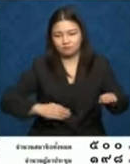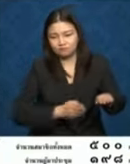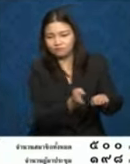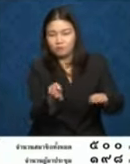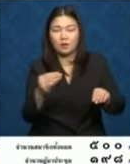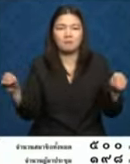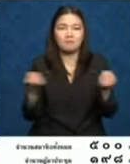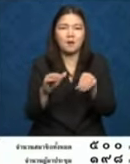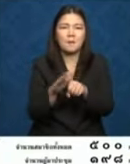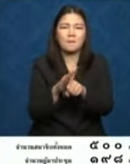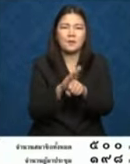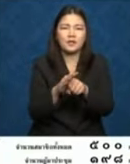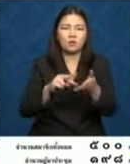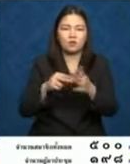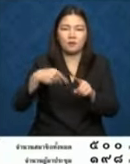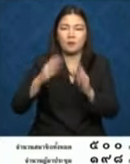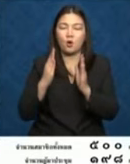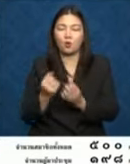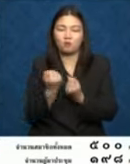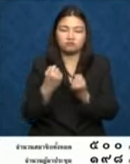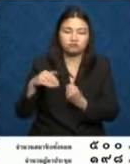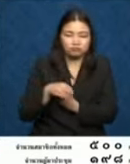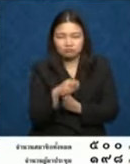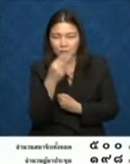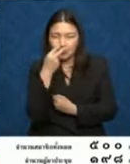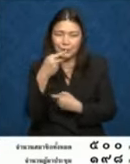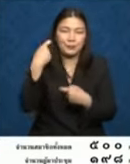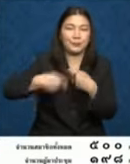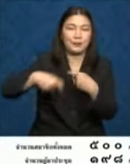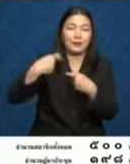ำให้วิสัยของคนใช้รถใช้ถนนค่ะเป็นไปได้ด้วยความล